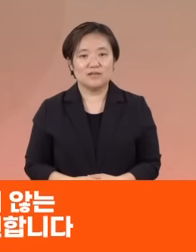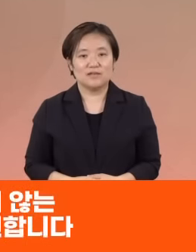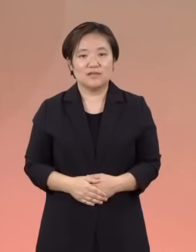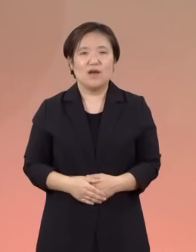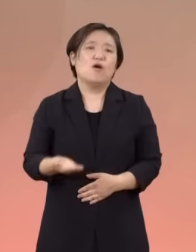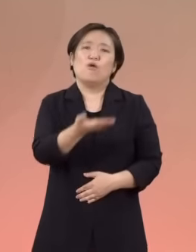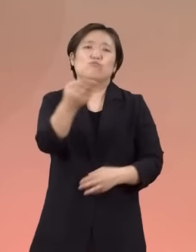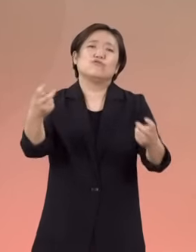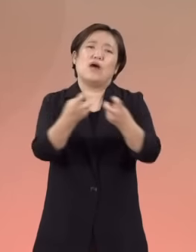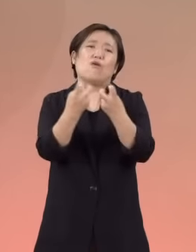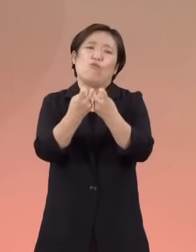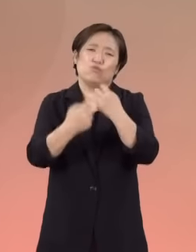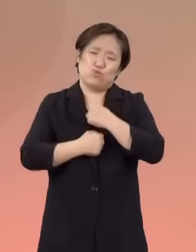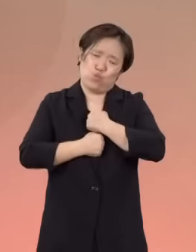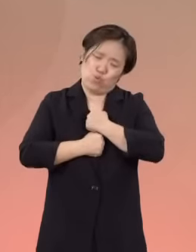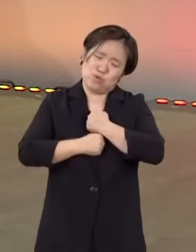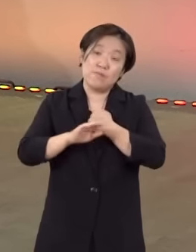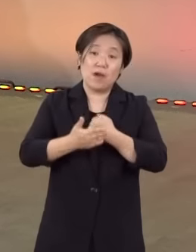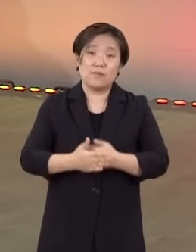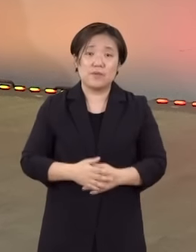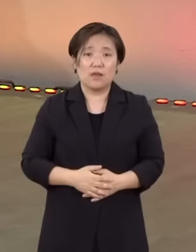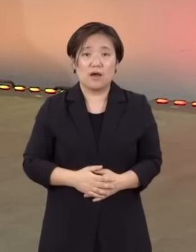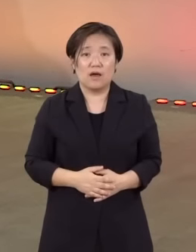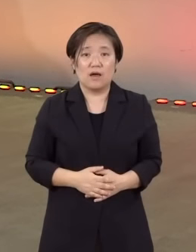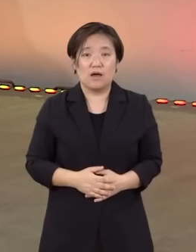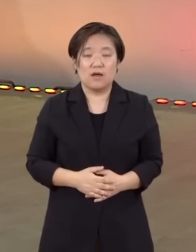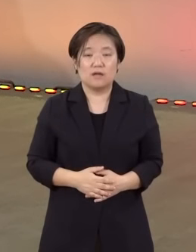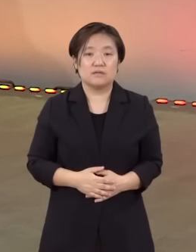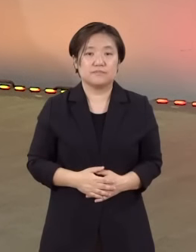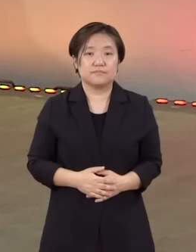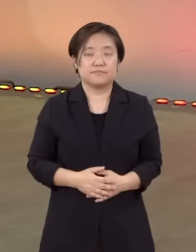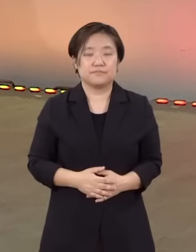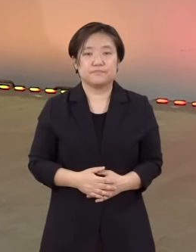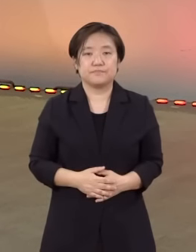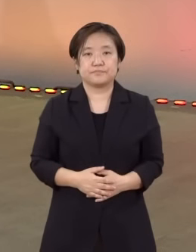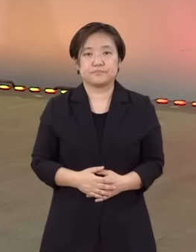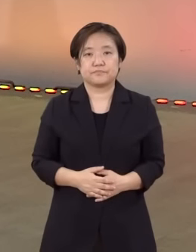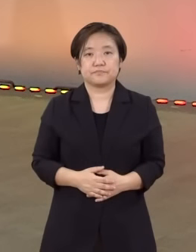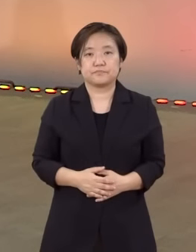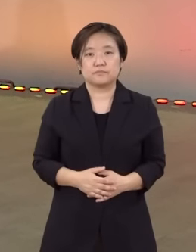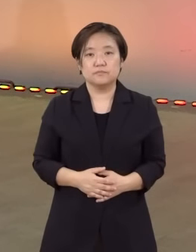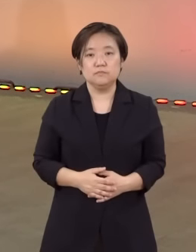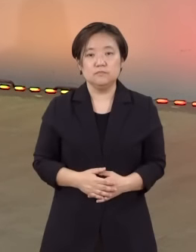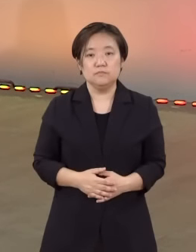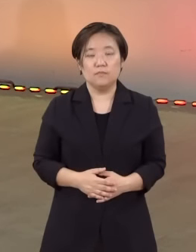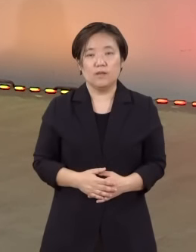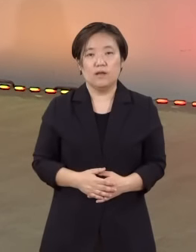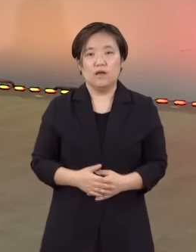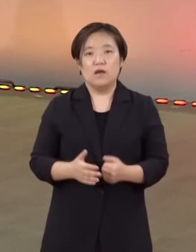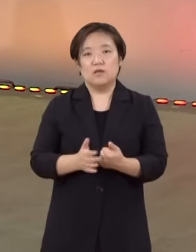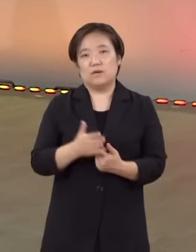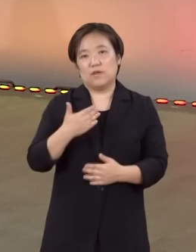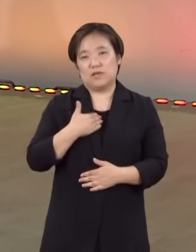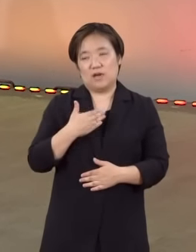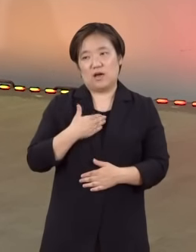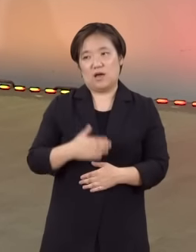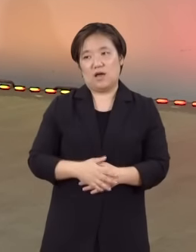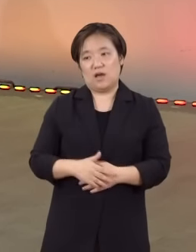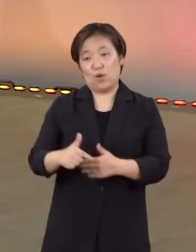돼요 여러분 자 계속 읽어 볼게요 제가 초등학교 시절